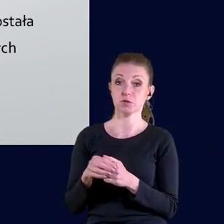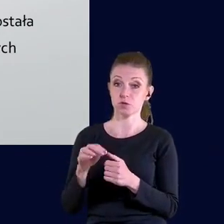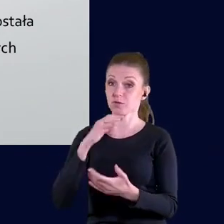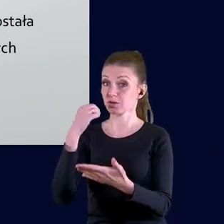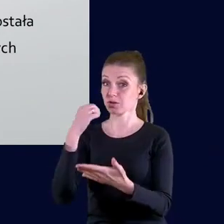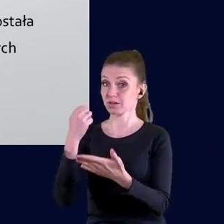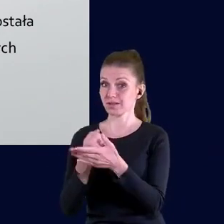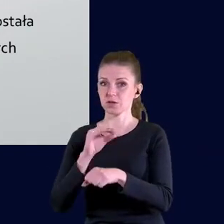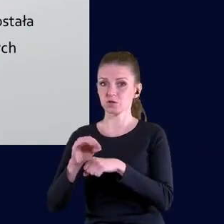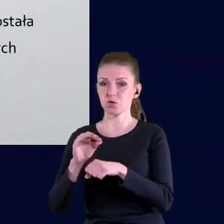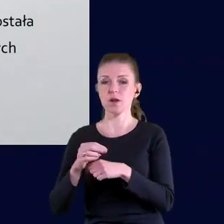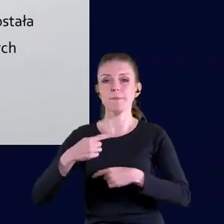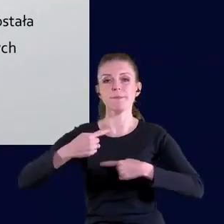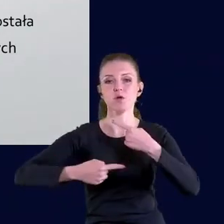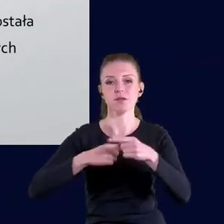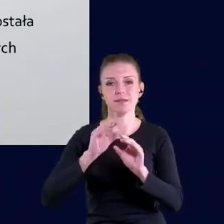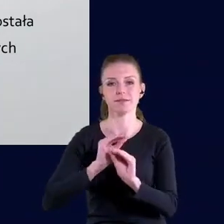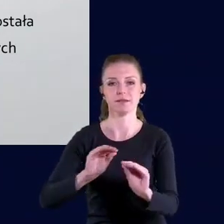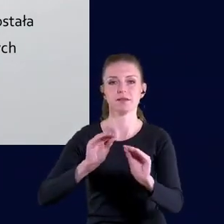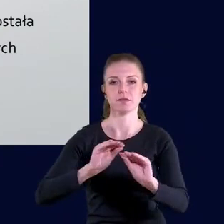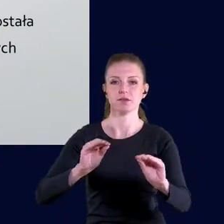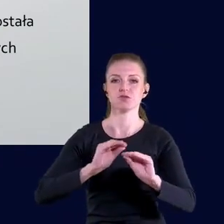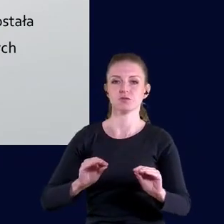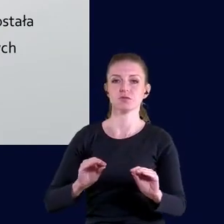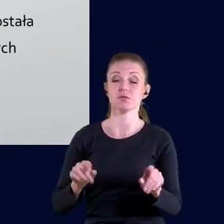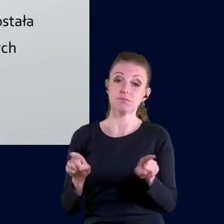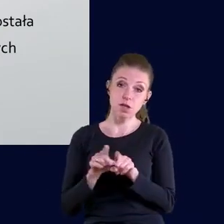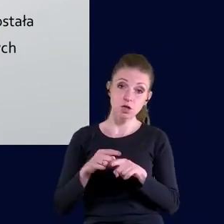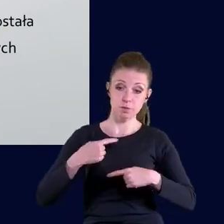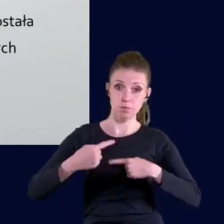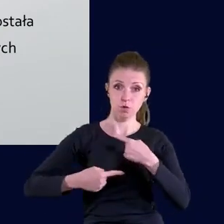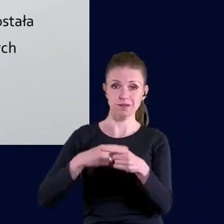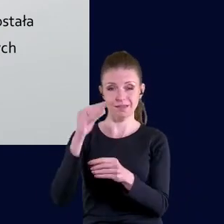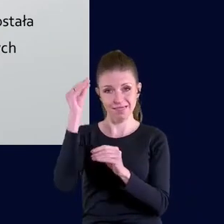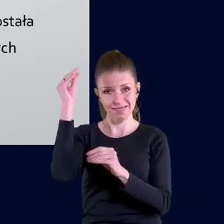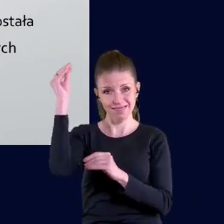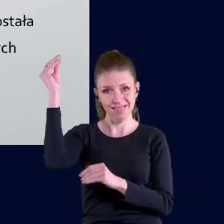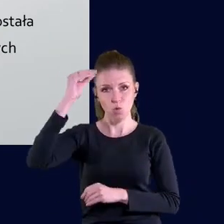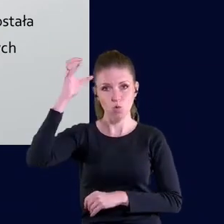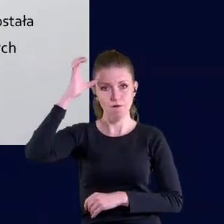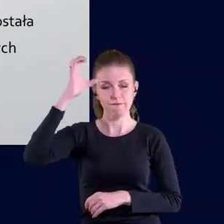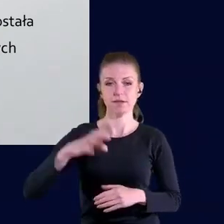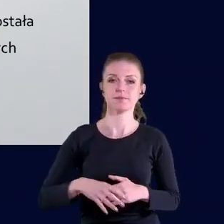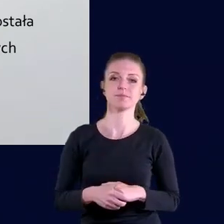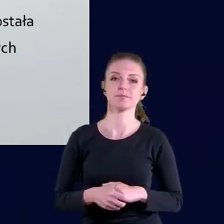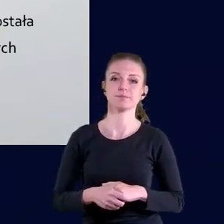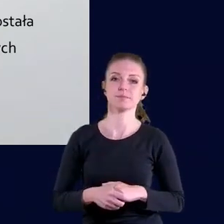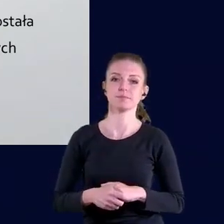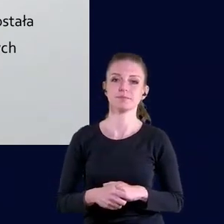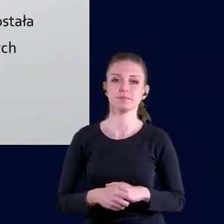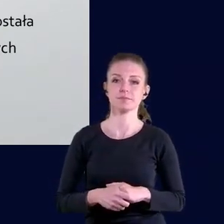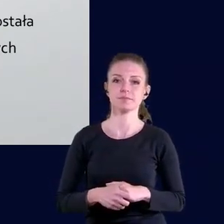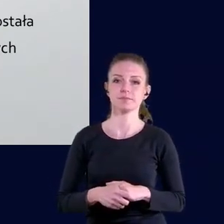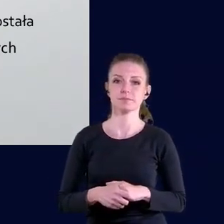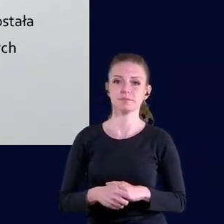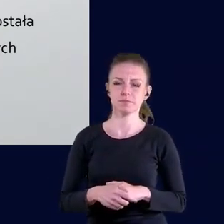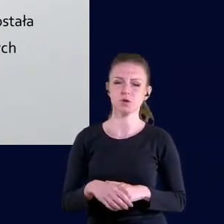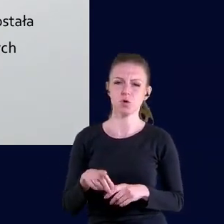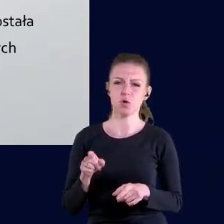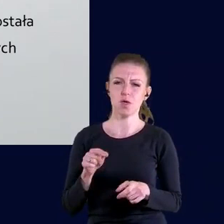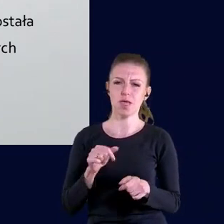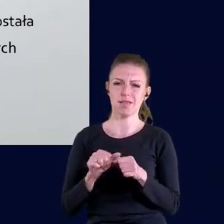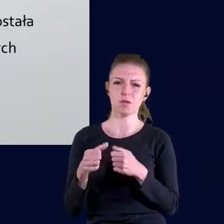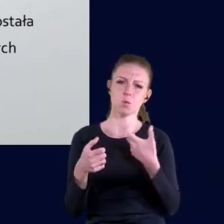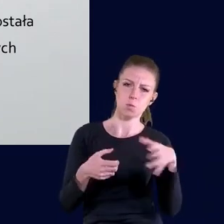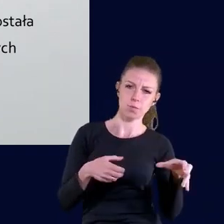szkoleń w procesie dydaktycznym jaki procesie naukowym także tutaj jest zdolny do rozróżnienia